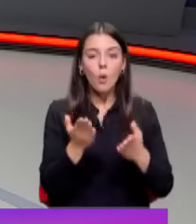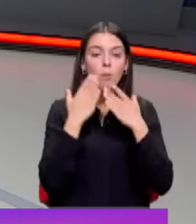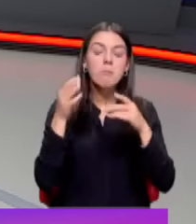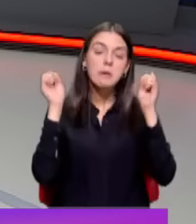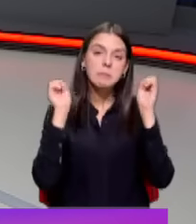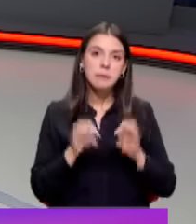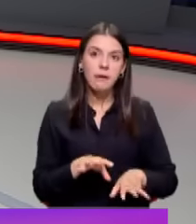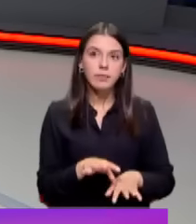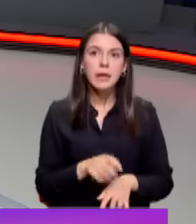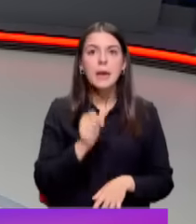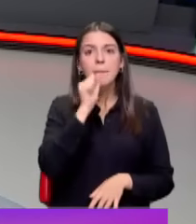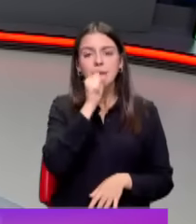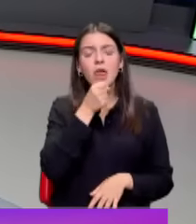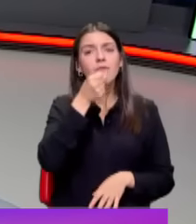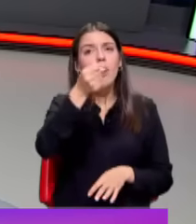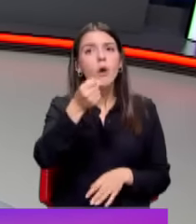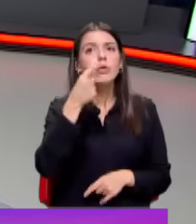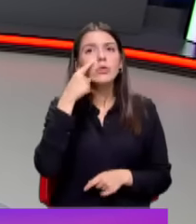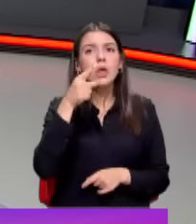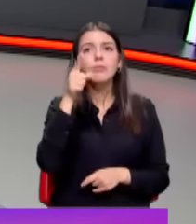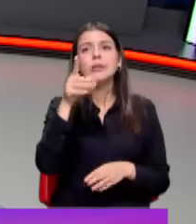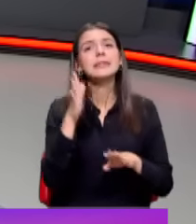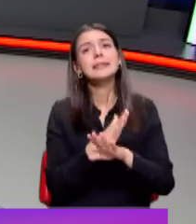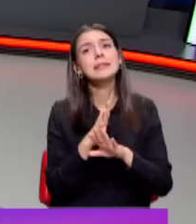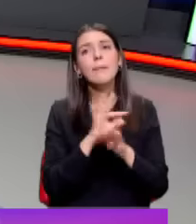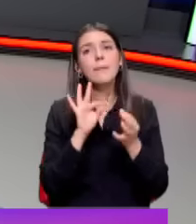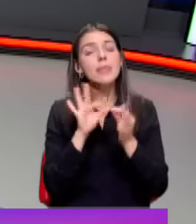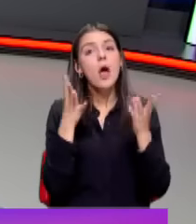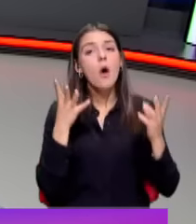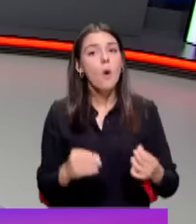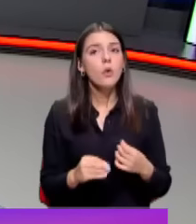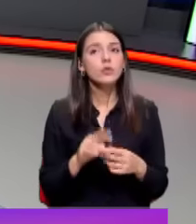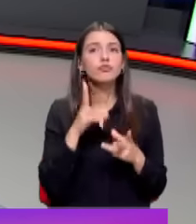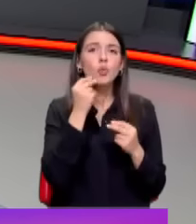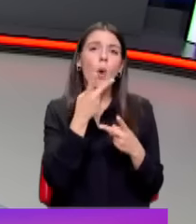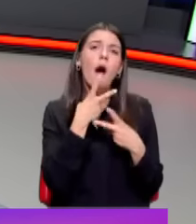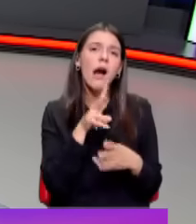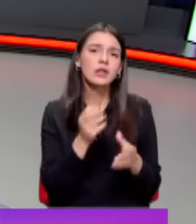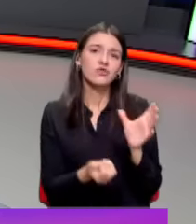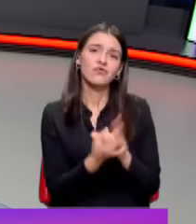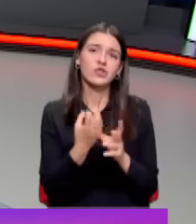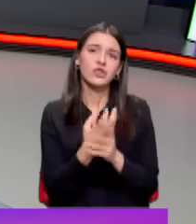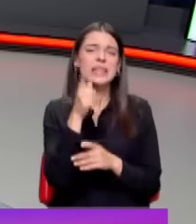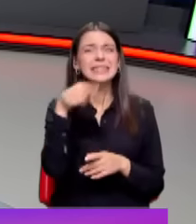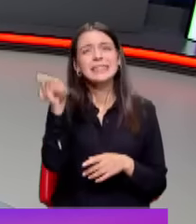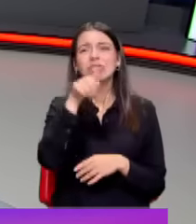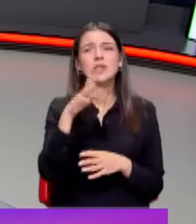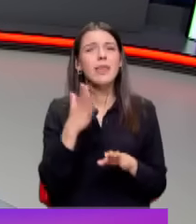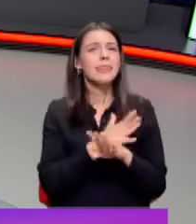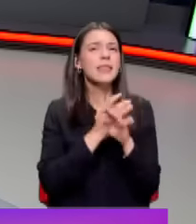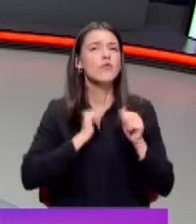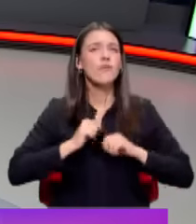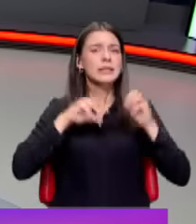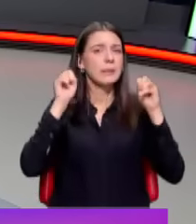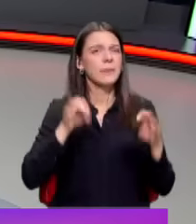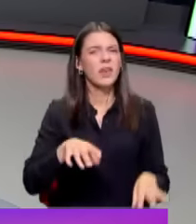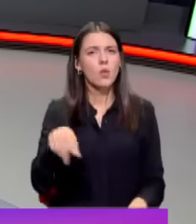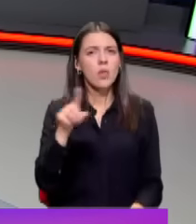bıraktı. Mikrofon uzattığınızda bunun sebebinin ne olduğu çok açık ortaya çıkıyor. Sizce neden